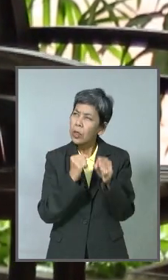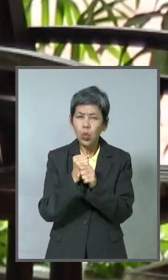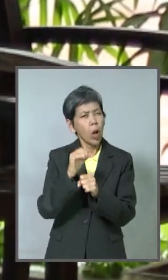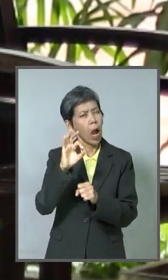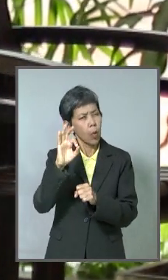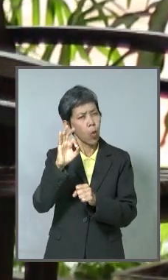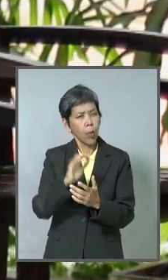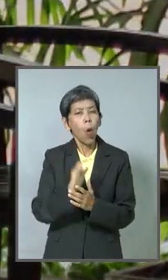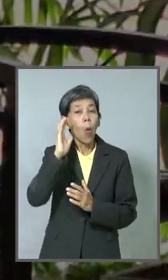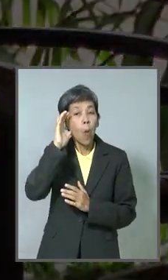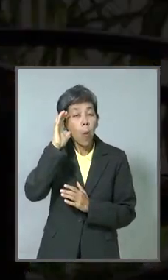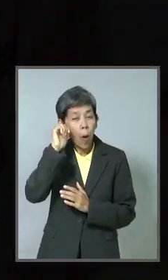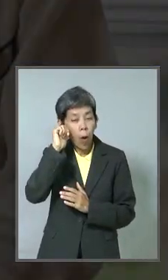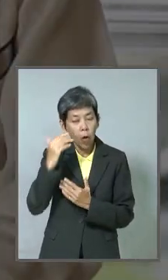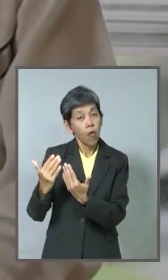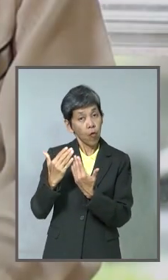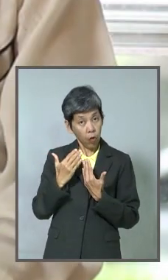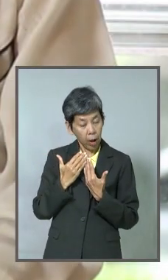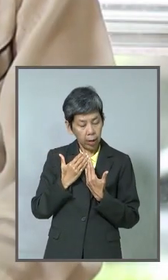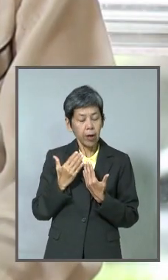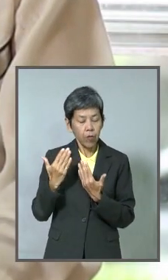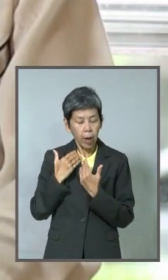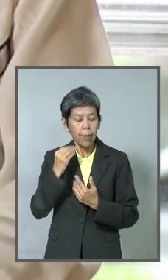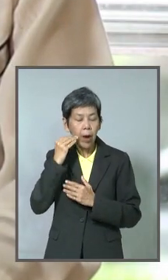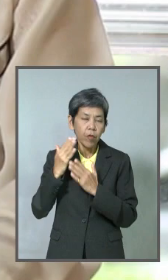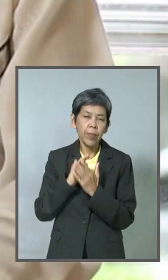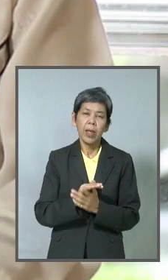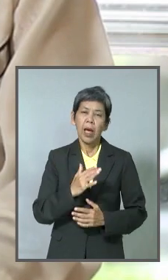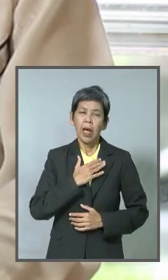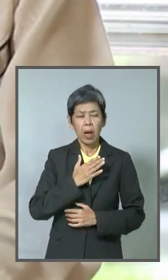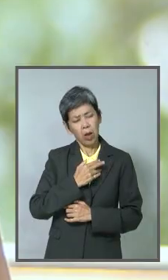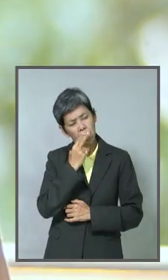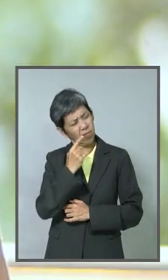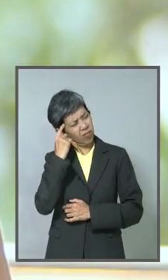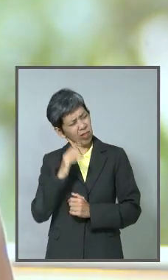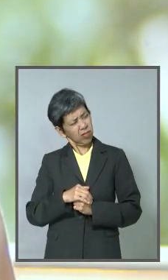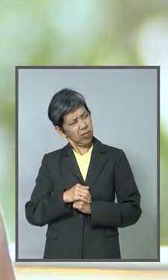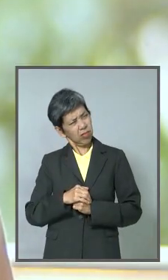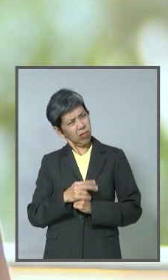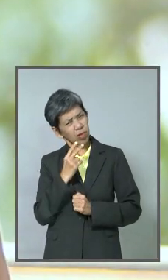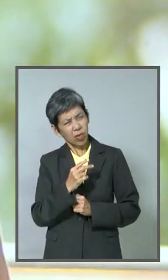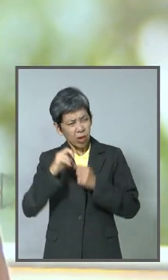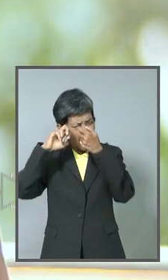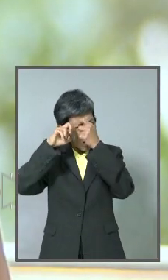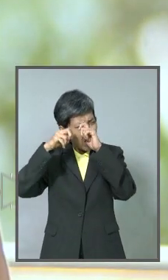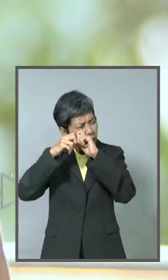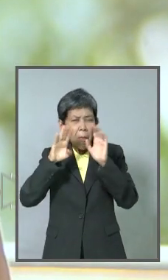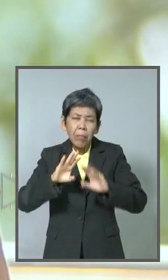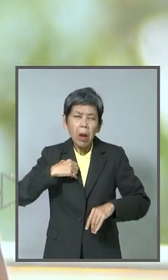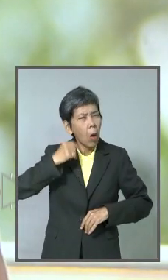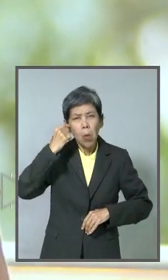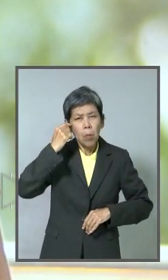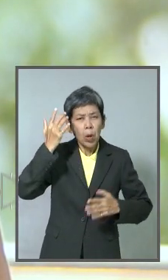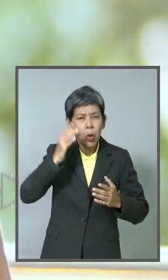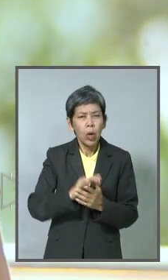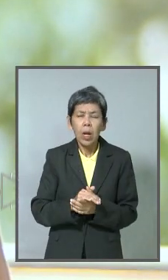ตอนนั้นน้องอายุประมาณ9ขวบคุณพ่อเขานำมาฝากไว้ที่บ้านนะครับตอนแรกผมไม่เข้าใจว่าอาการ